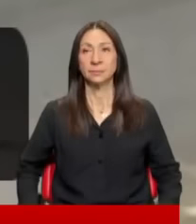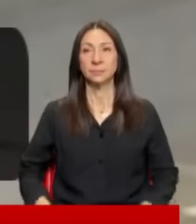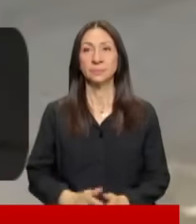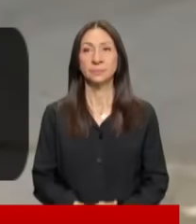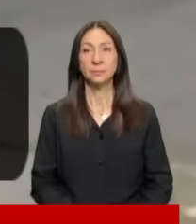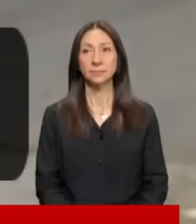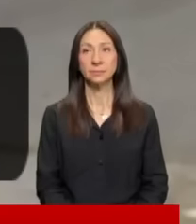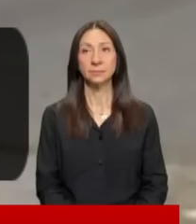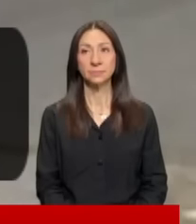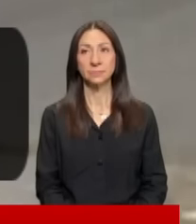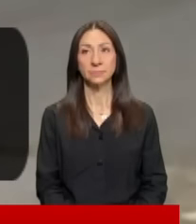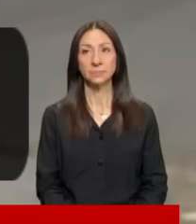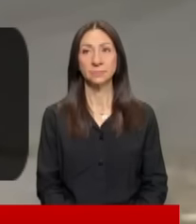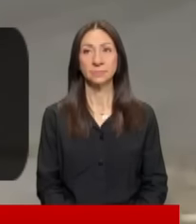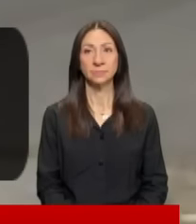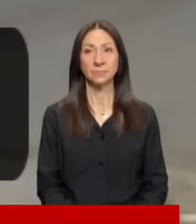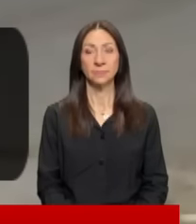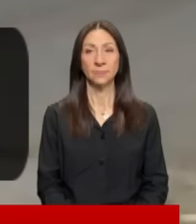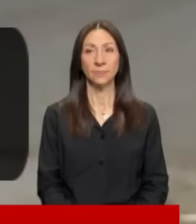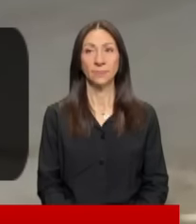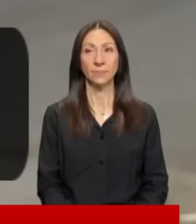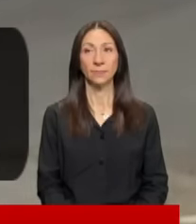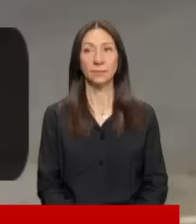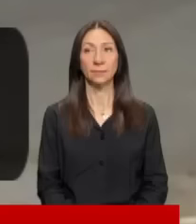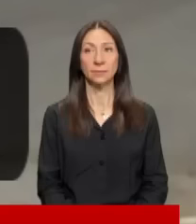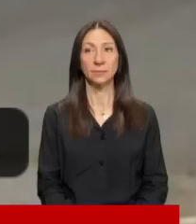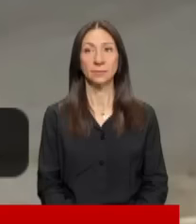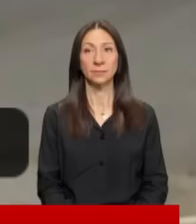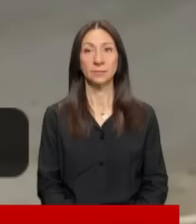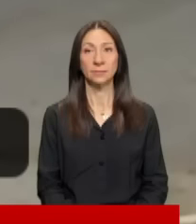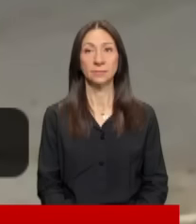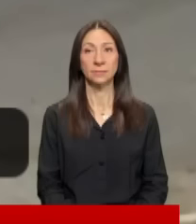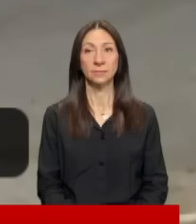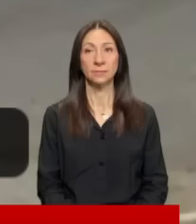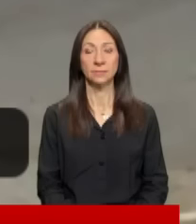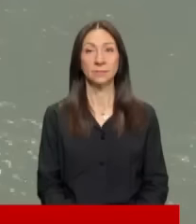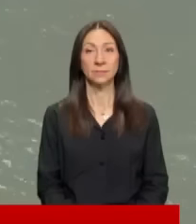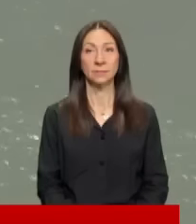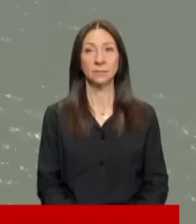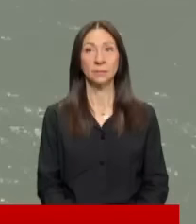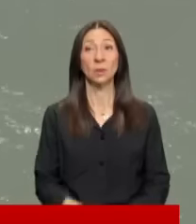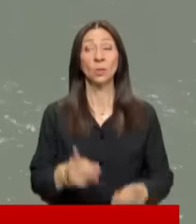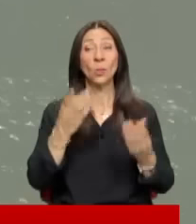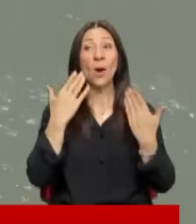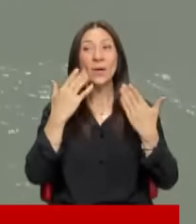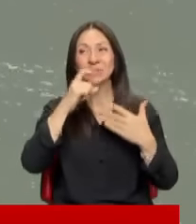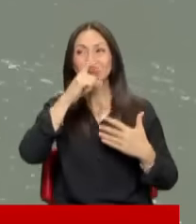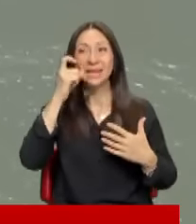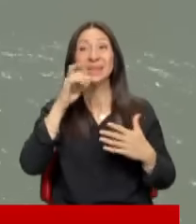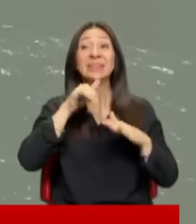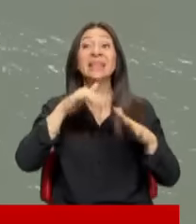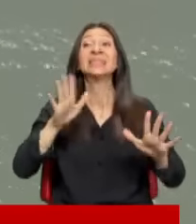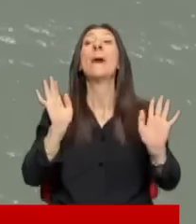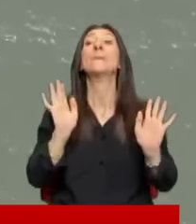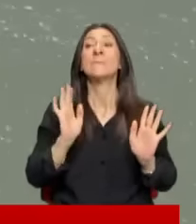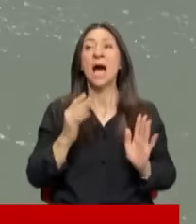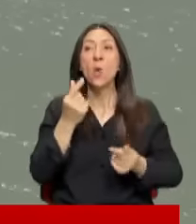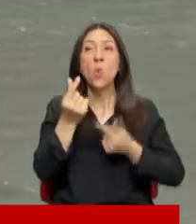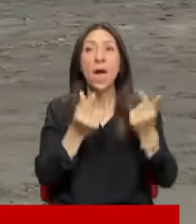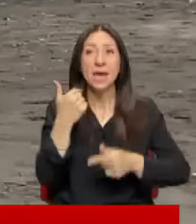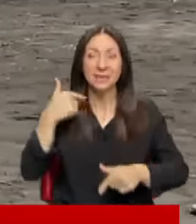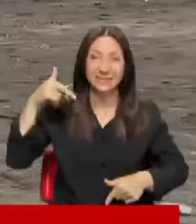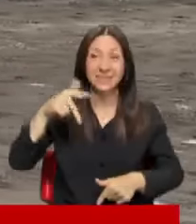Uyarma amacıyla yanlarına doğru giderken bir anda yardım çığlıklarını duyduk. Boğulduğunu anladık. Koşmaya başladık. Bu havada denize girmeyin diye uyarmaya